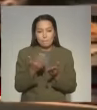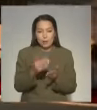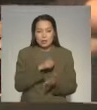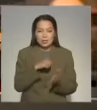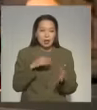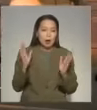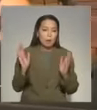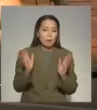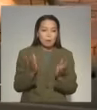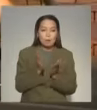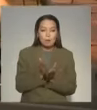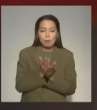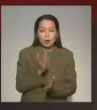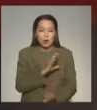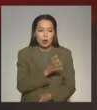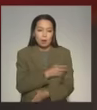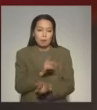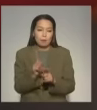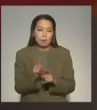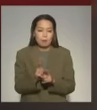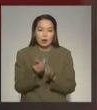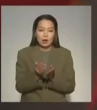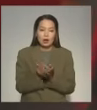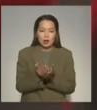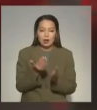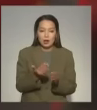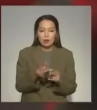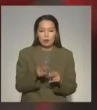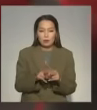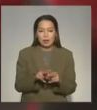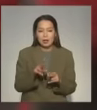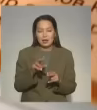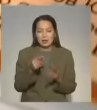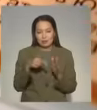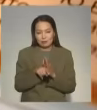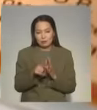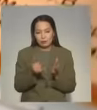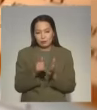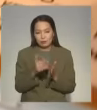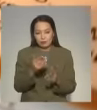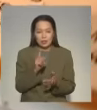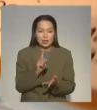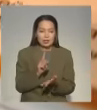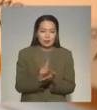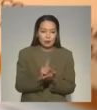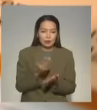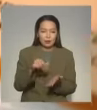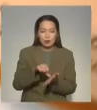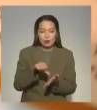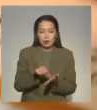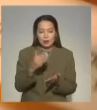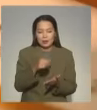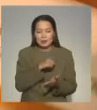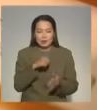большой в мире неавианосный ударный боевой корабль с ядерной энергетической установкой. Он выполнял боевые задачи в Сирии, участвовал в подъеме